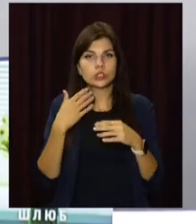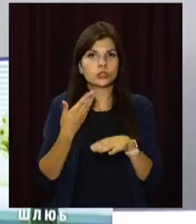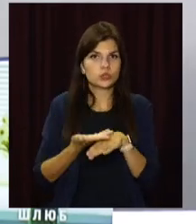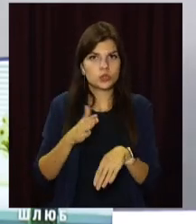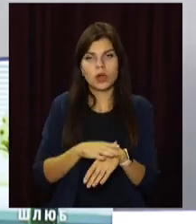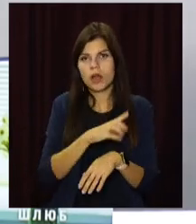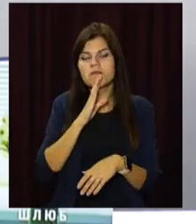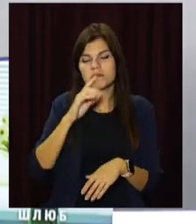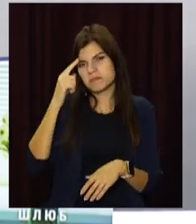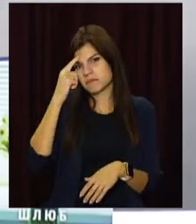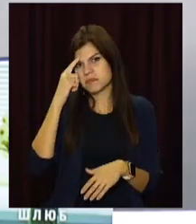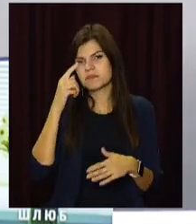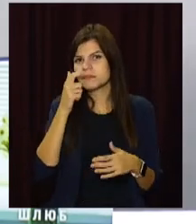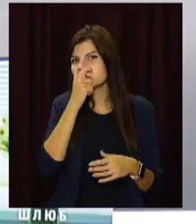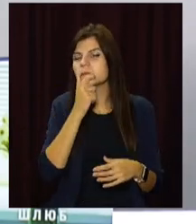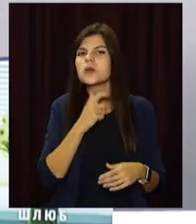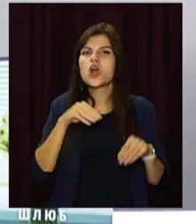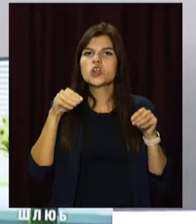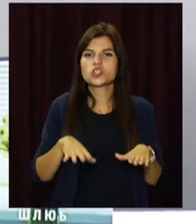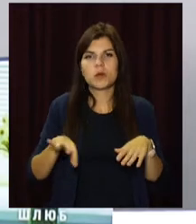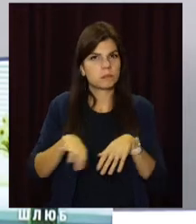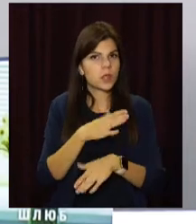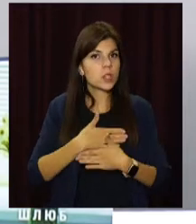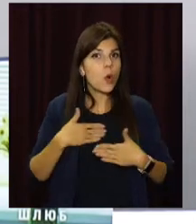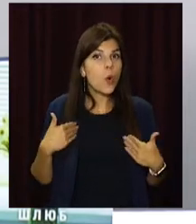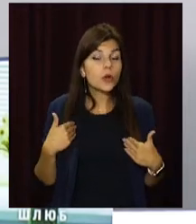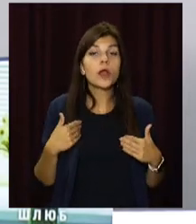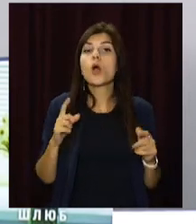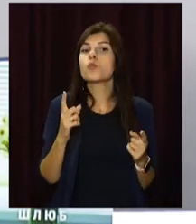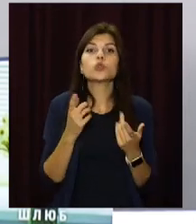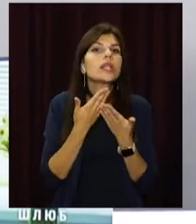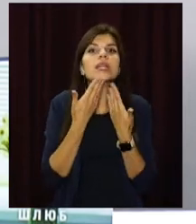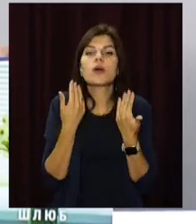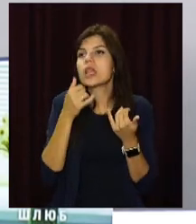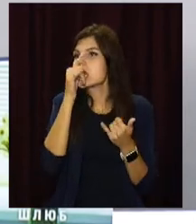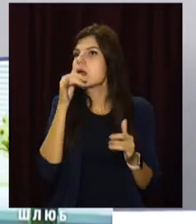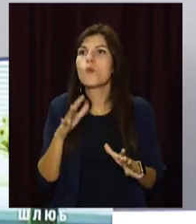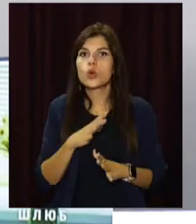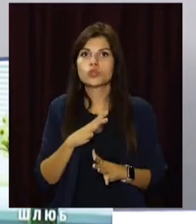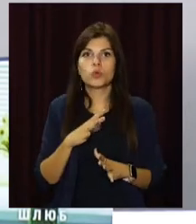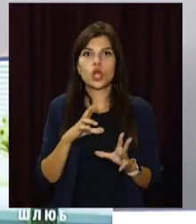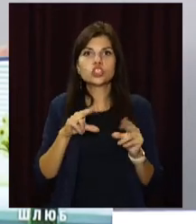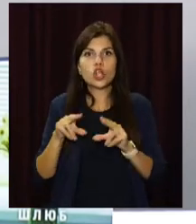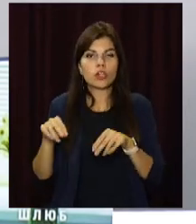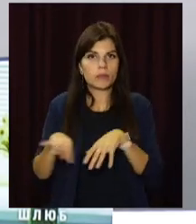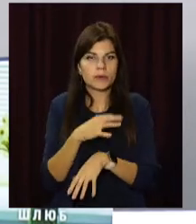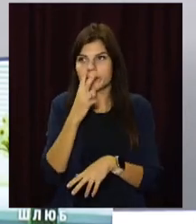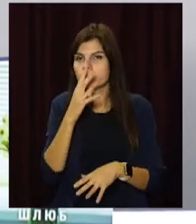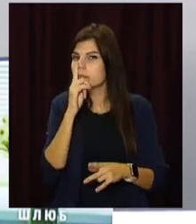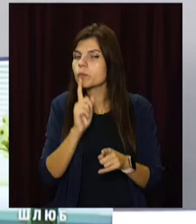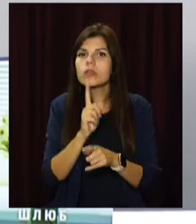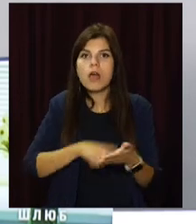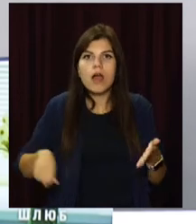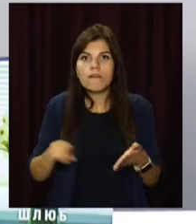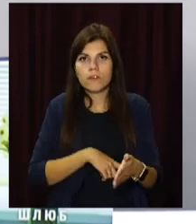спонукають її думати, що вона не хоче шлюбу взагалі, тому що не існує, не може бути щасливого шлюбу, та не може